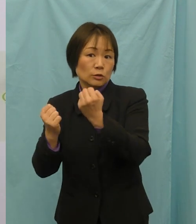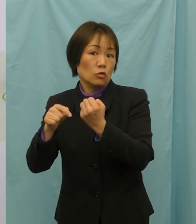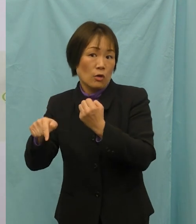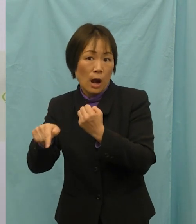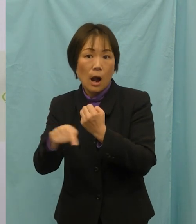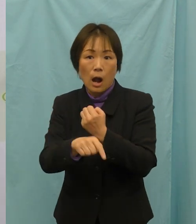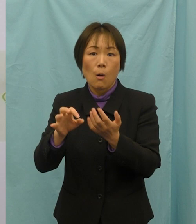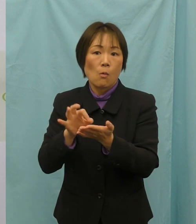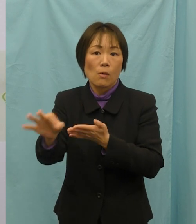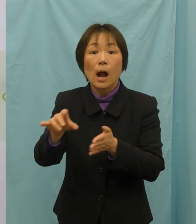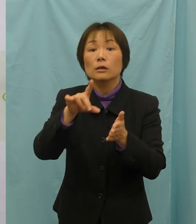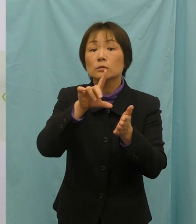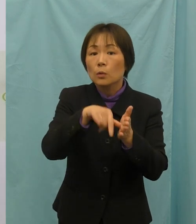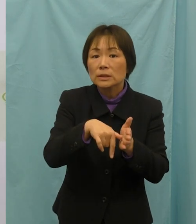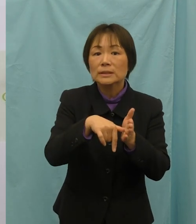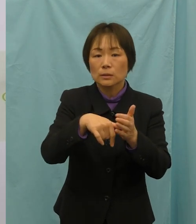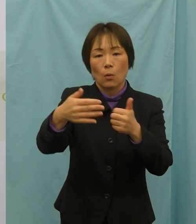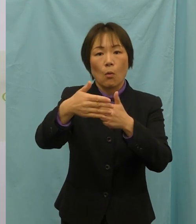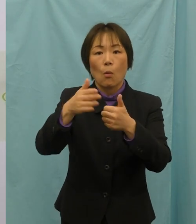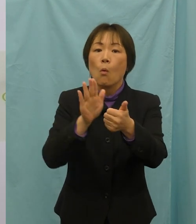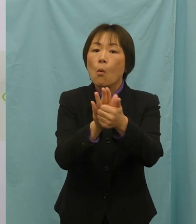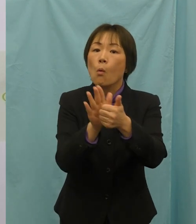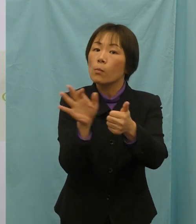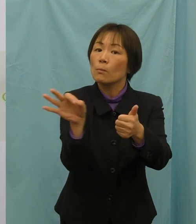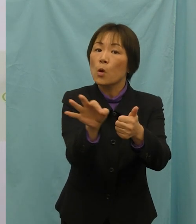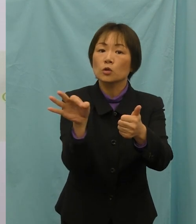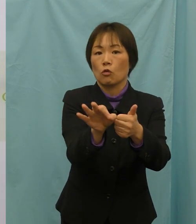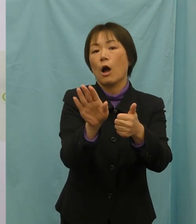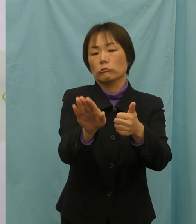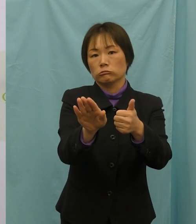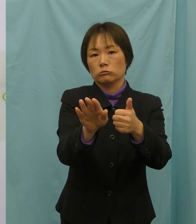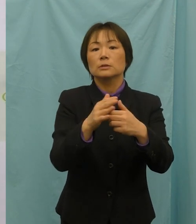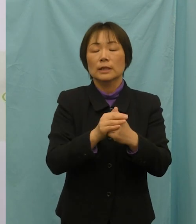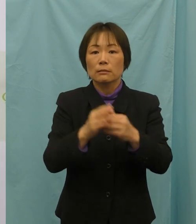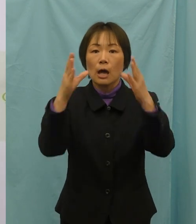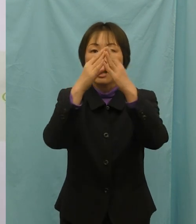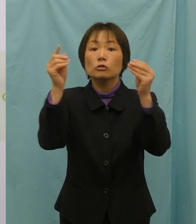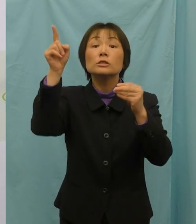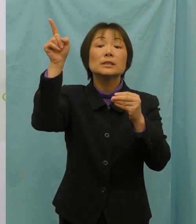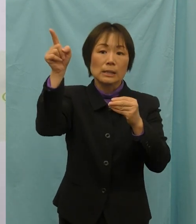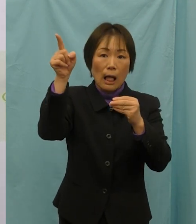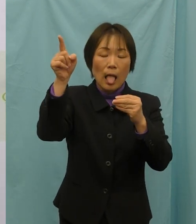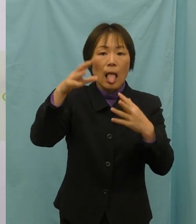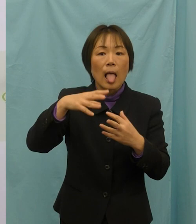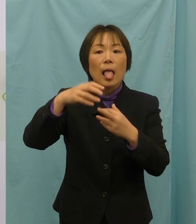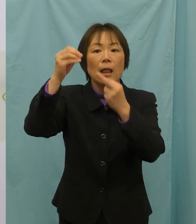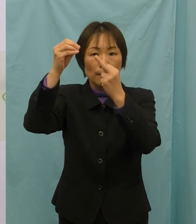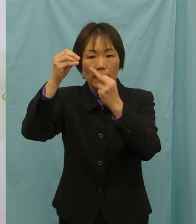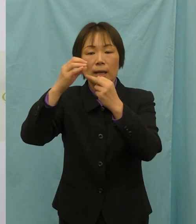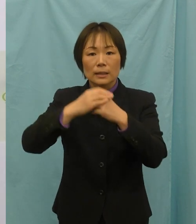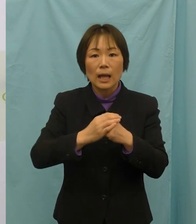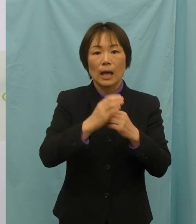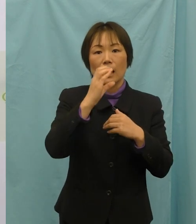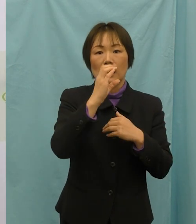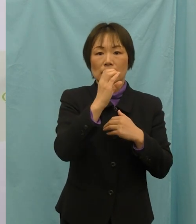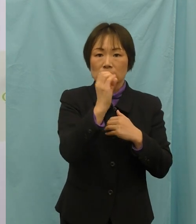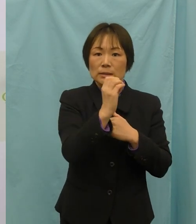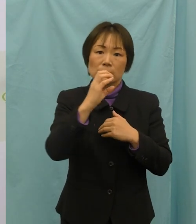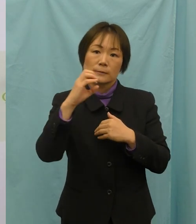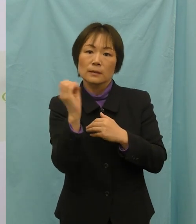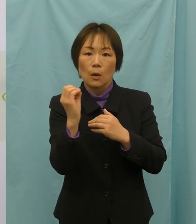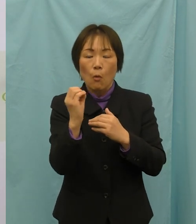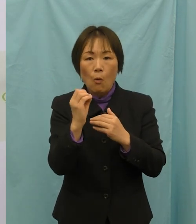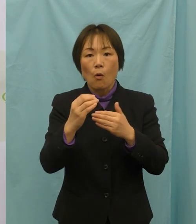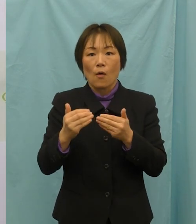自動車などを導入する際の補助を実施しているほか、国から脱炭素先行地域に選定されるな